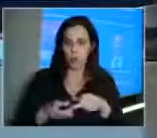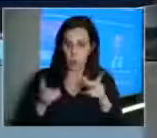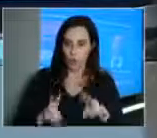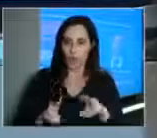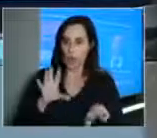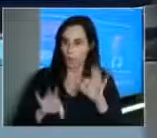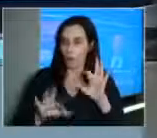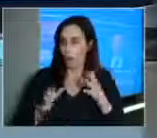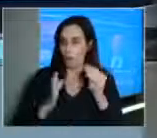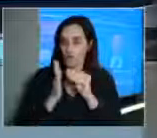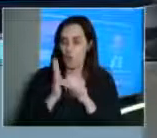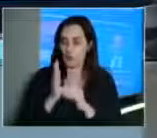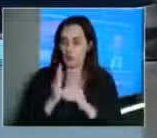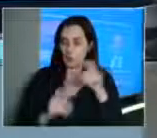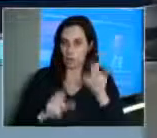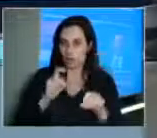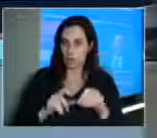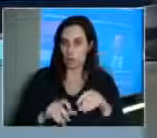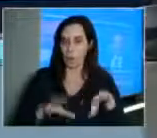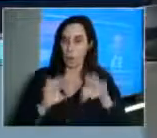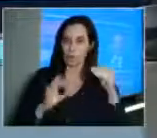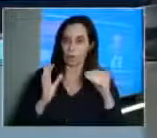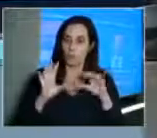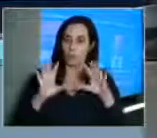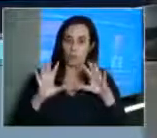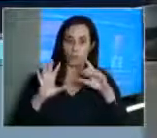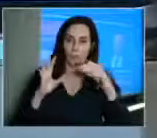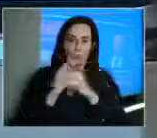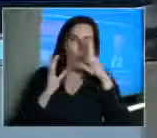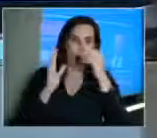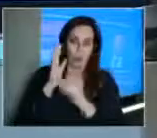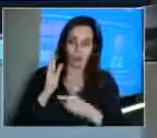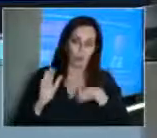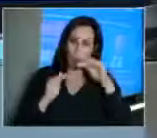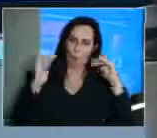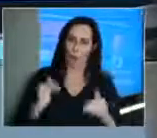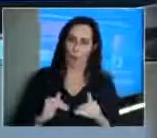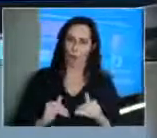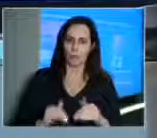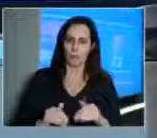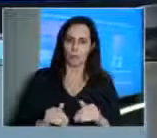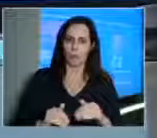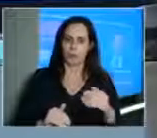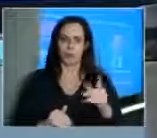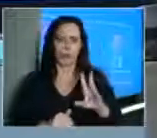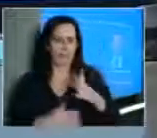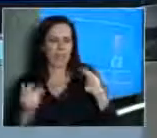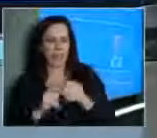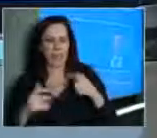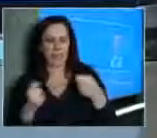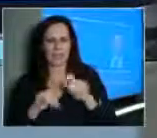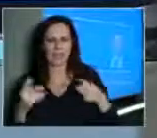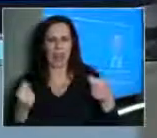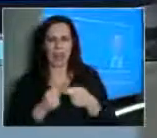שיכולה לבחור איפה לשבץ את הנציגים של הקהילה ובוחרת לשים אותם בעשירייה הרביעית, אנחנו לא בנחיתות על מולה. אני לא מבין איך זה רלוונטי. אבל אני לא אקטע אותך, עידן, אני